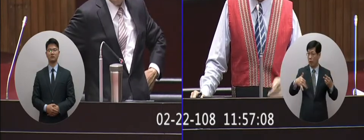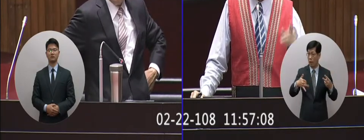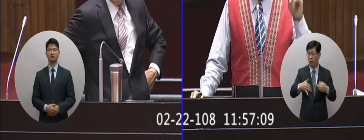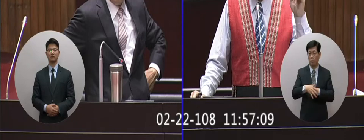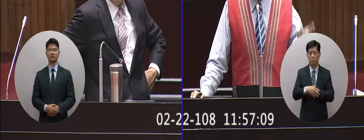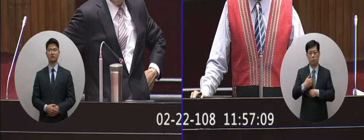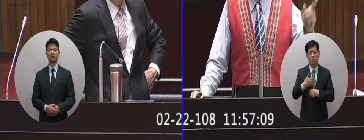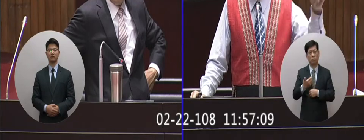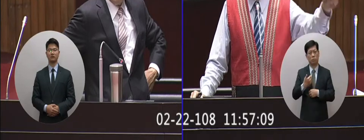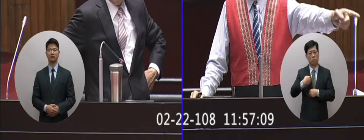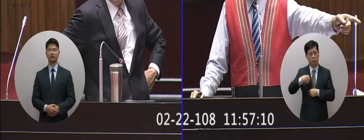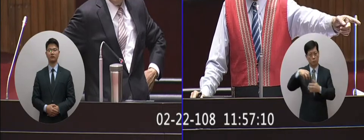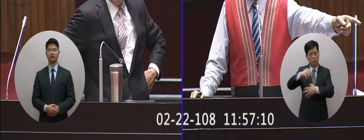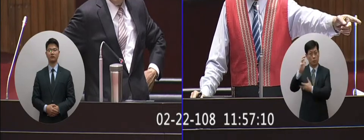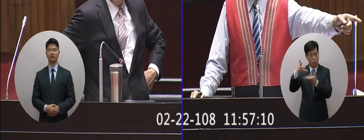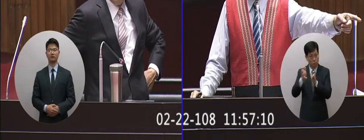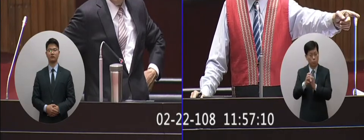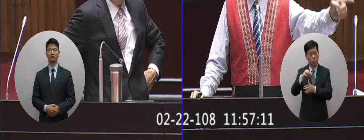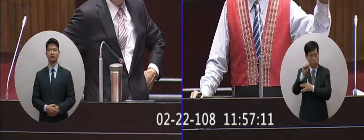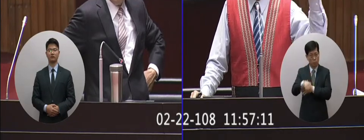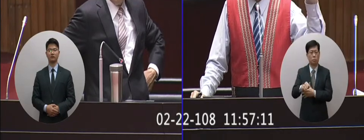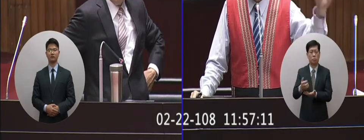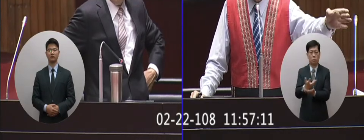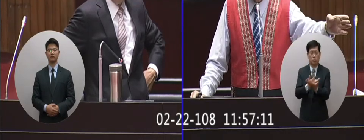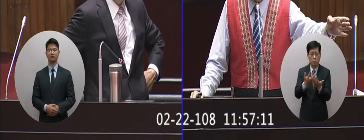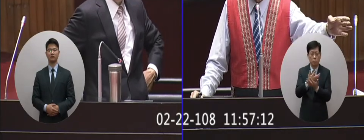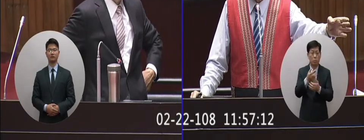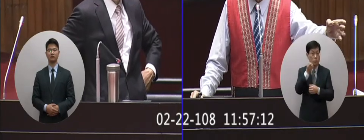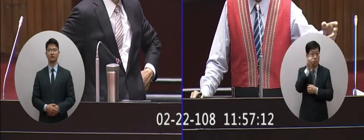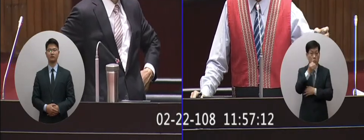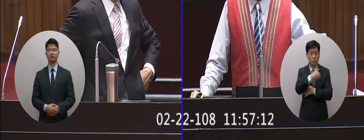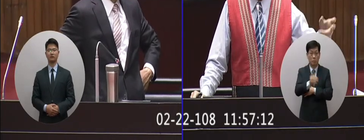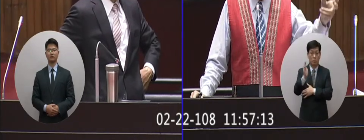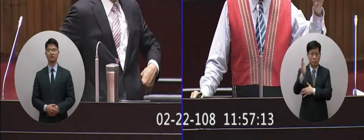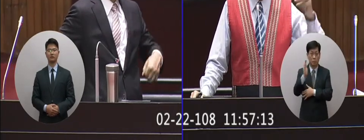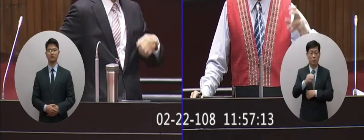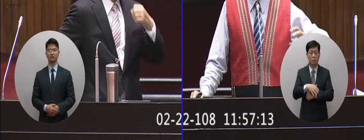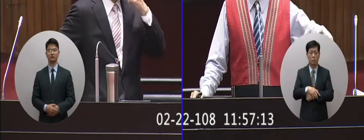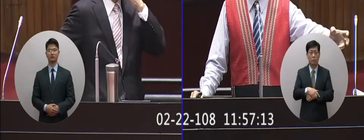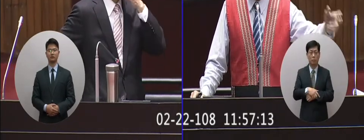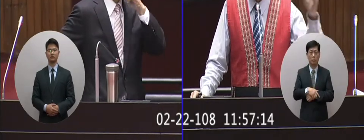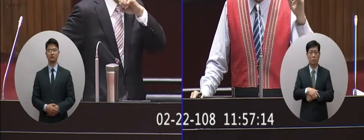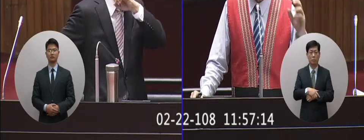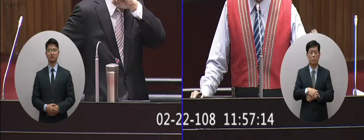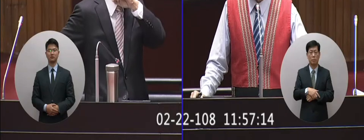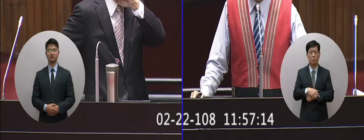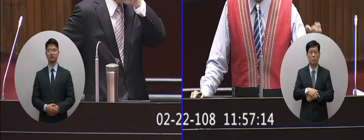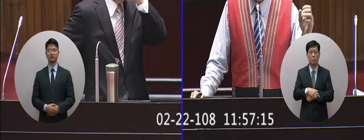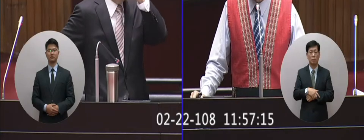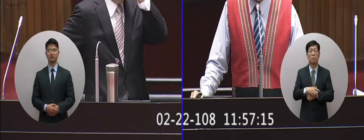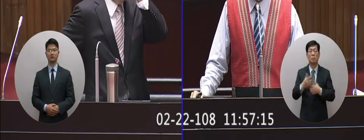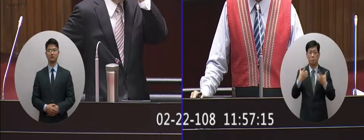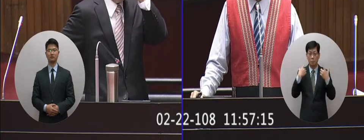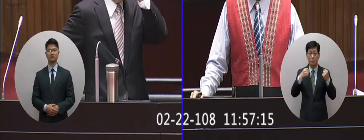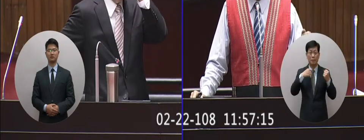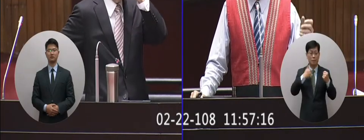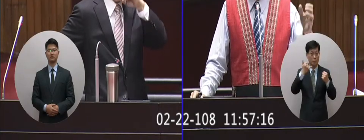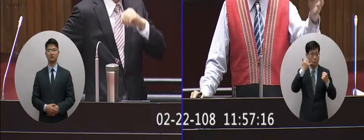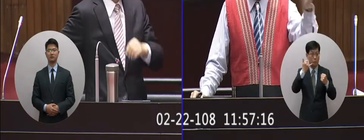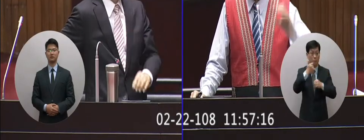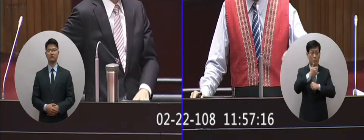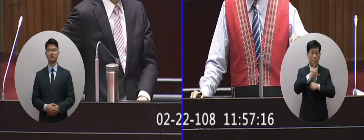下，内政部去协调了这个花莲县政府，把我们的岩寮部落本